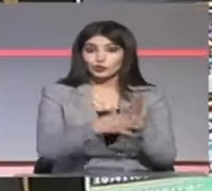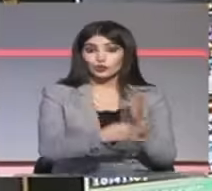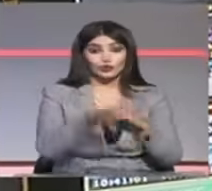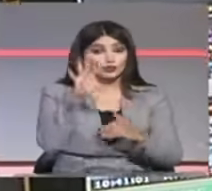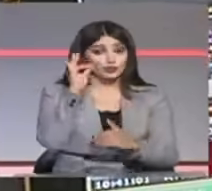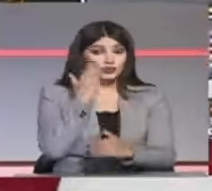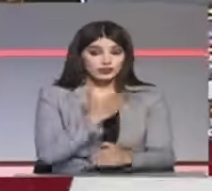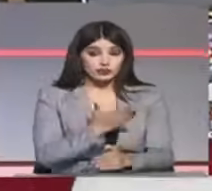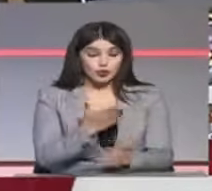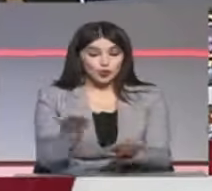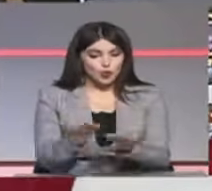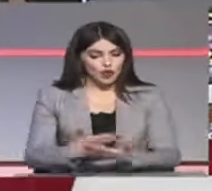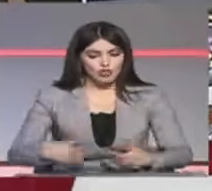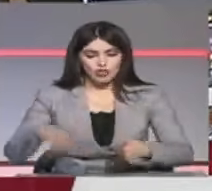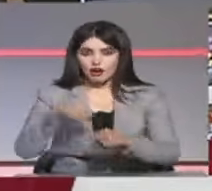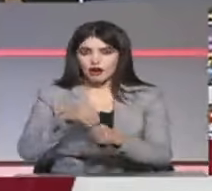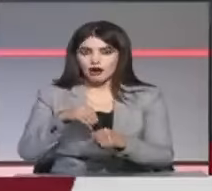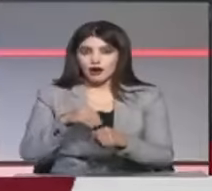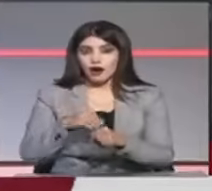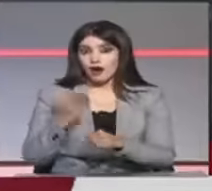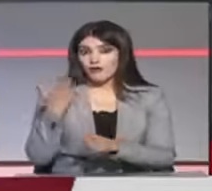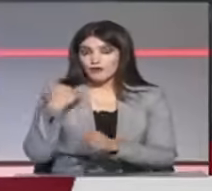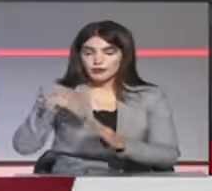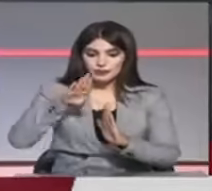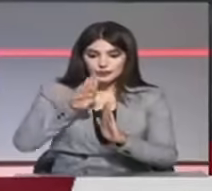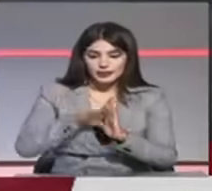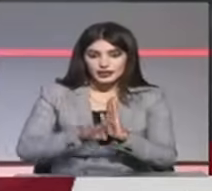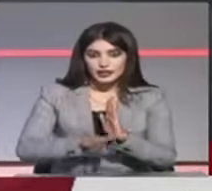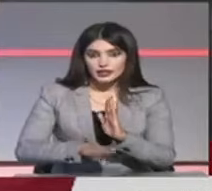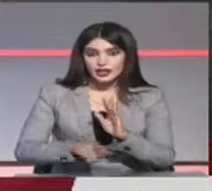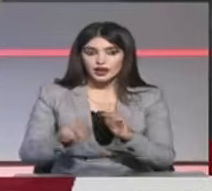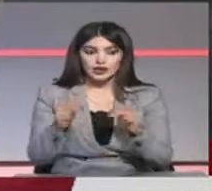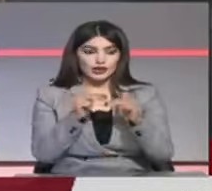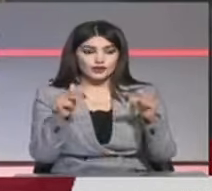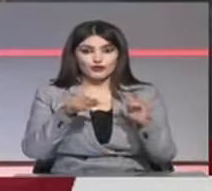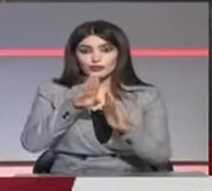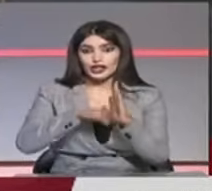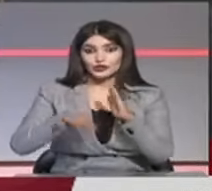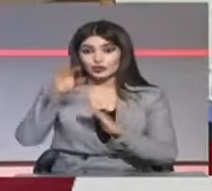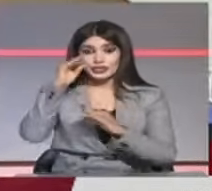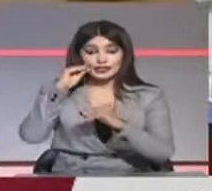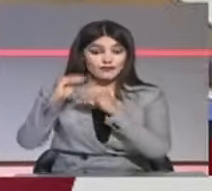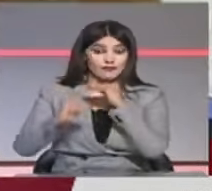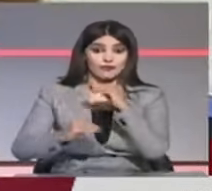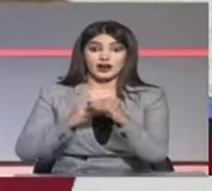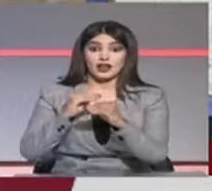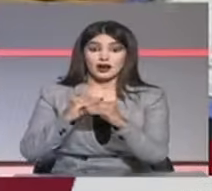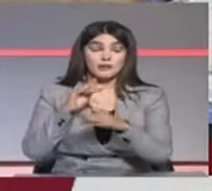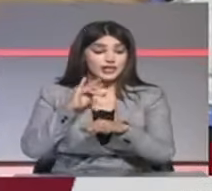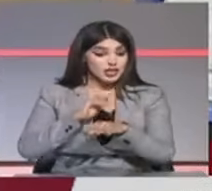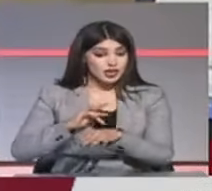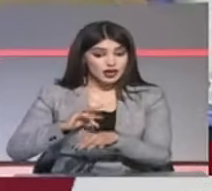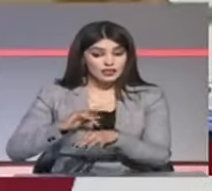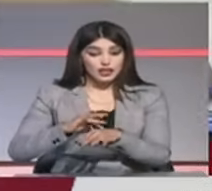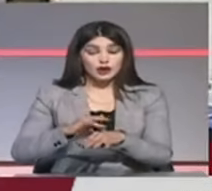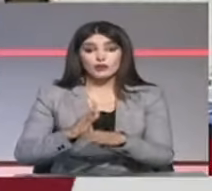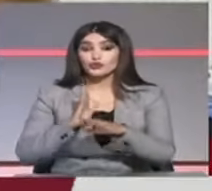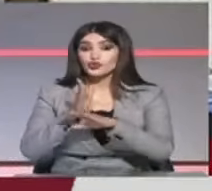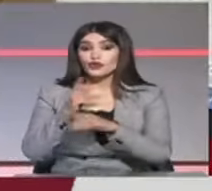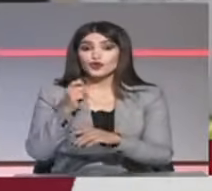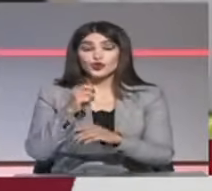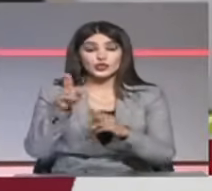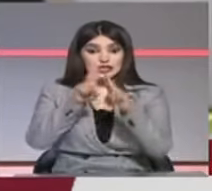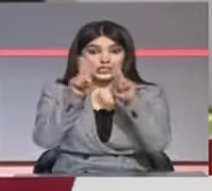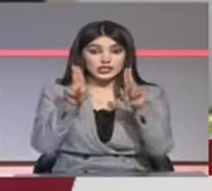اقتصاديون ادى في وقت سابق الى تخفيض الترقيم السيادي ليس من شانه ان يجعل الخروج الى السوق الماليه